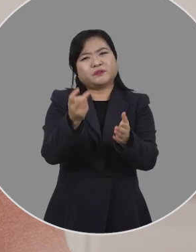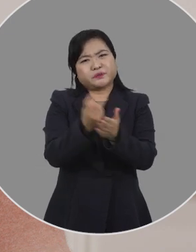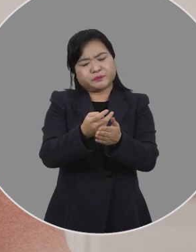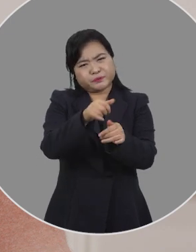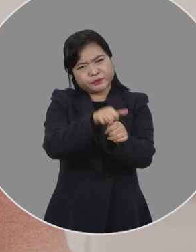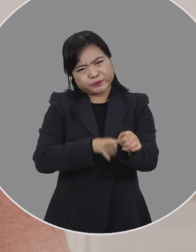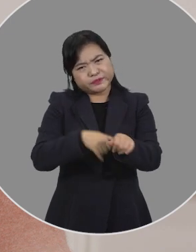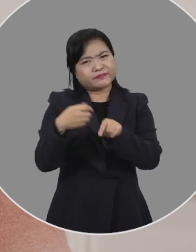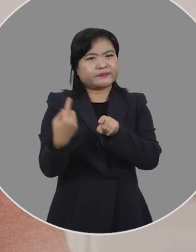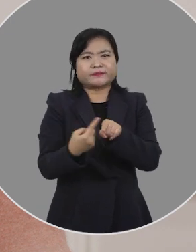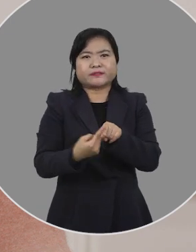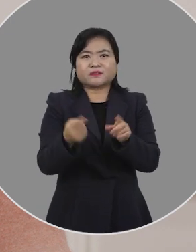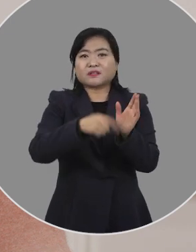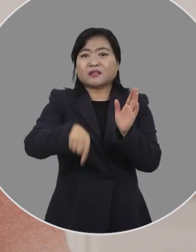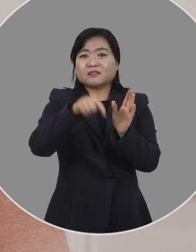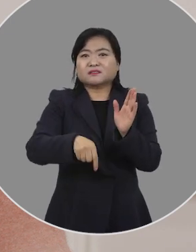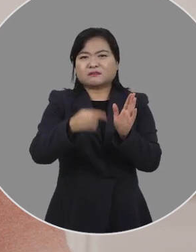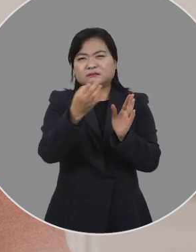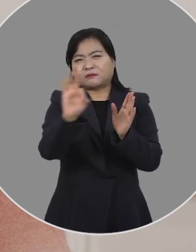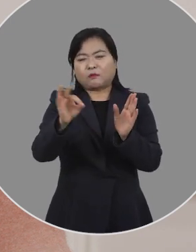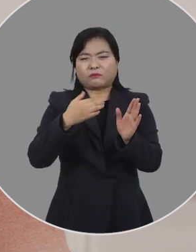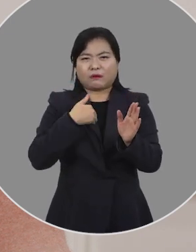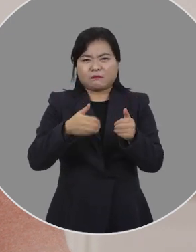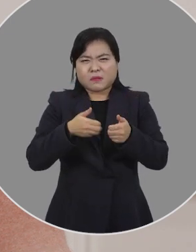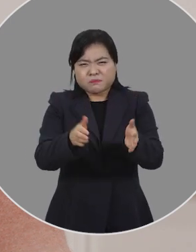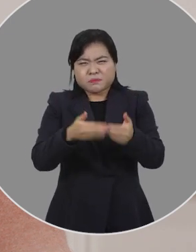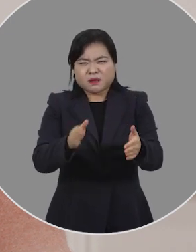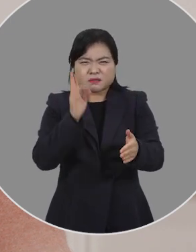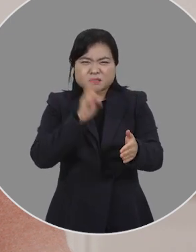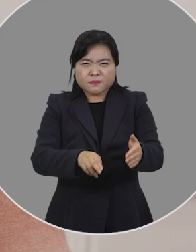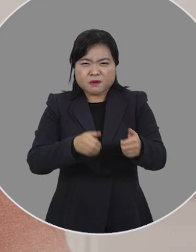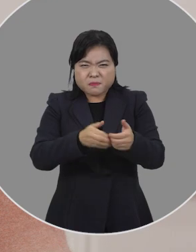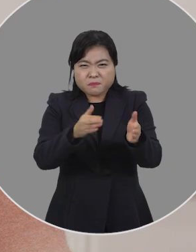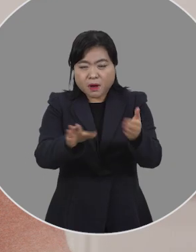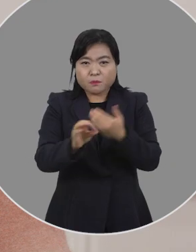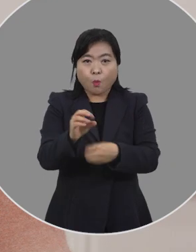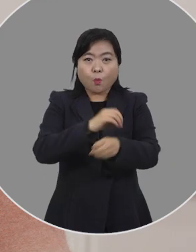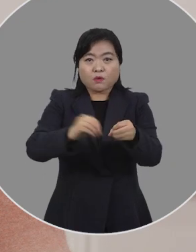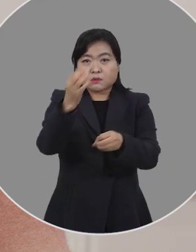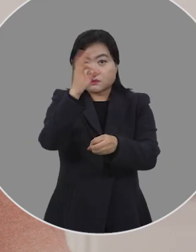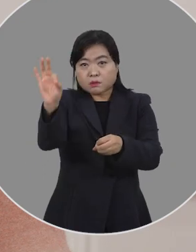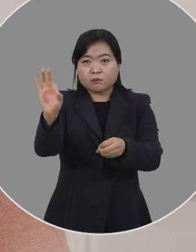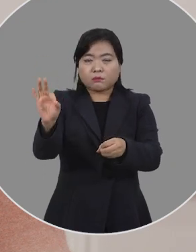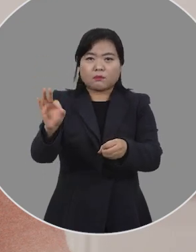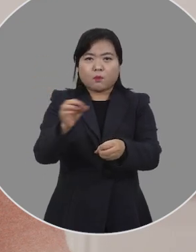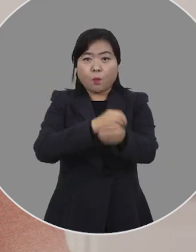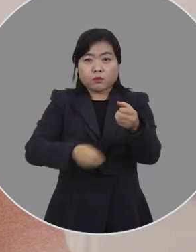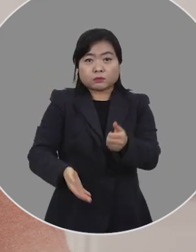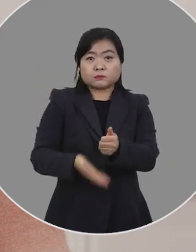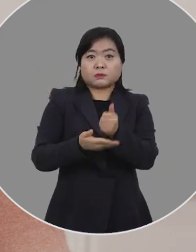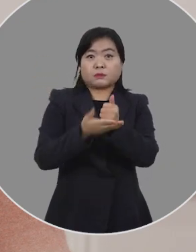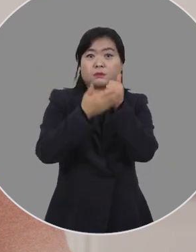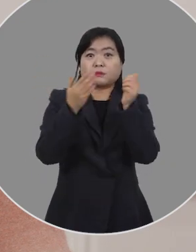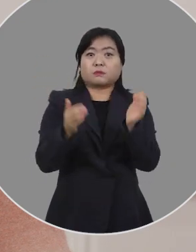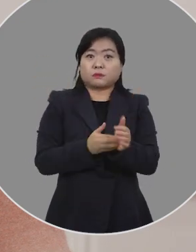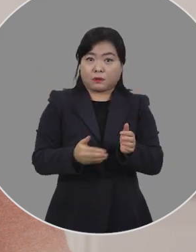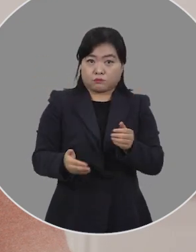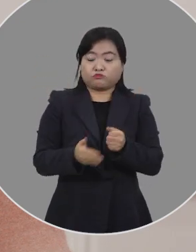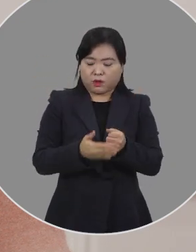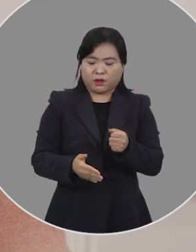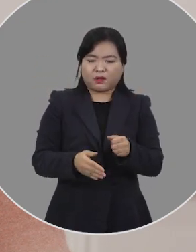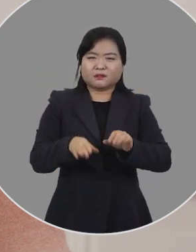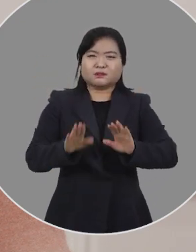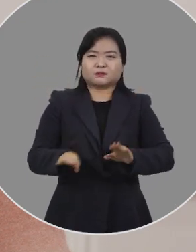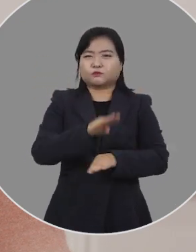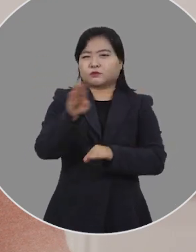게 돼버리고 그 안에서는 또 나름 인정을 받고 사람들의 격려를 받고 그러니까 이런 식이 되면서 우리가